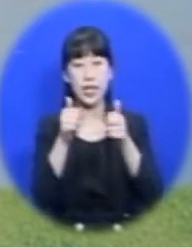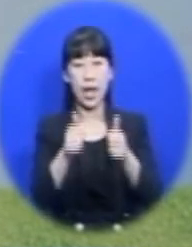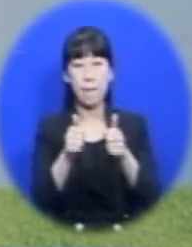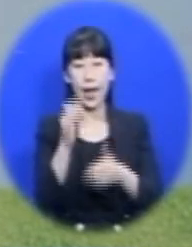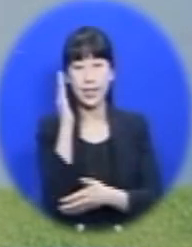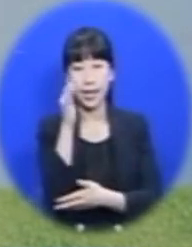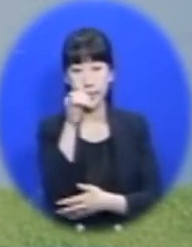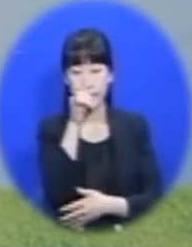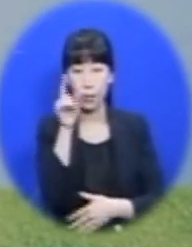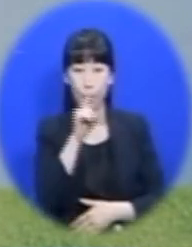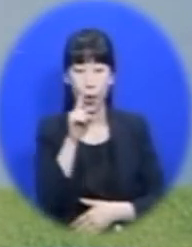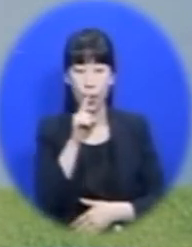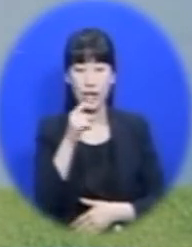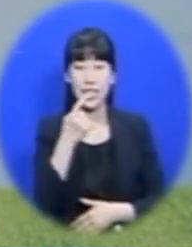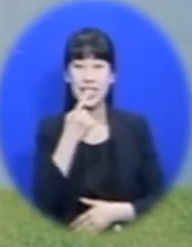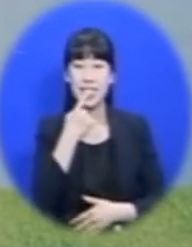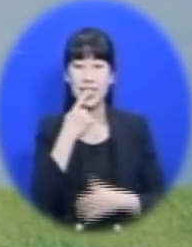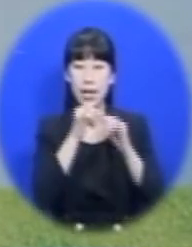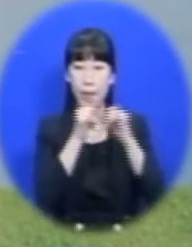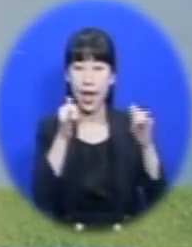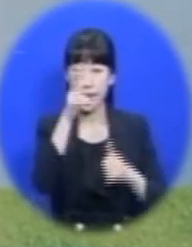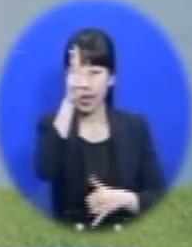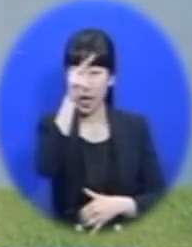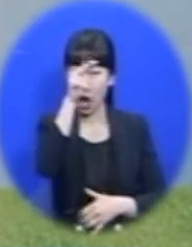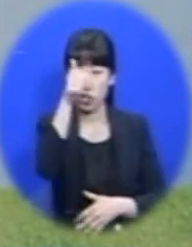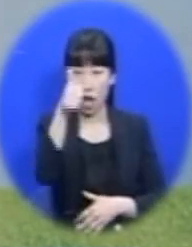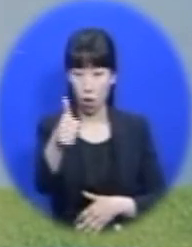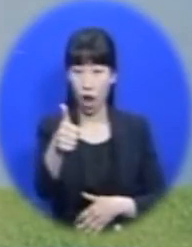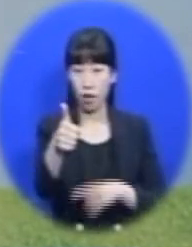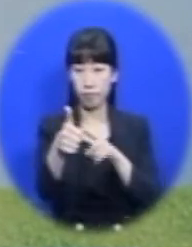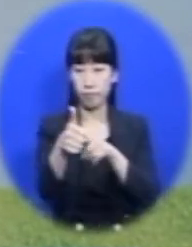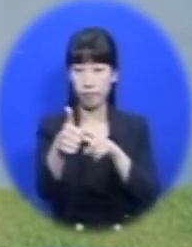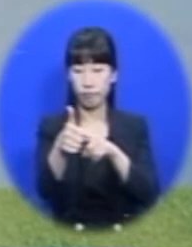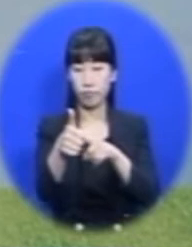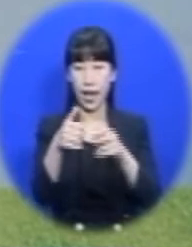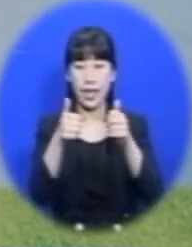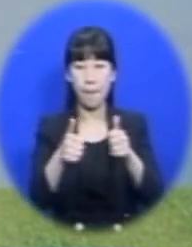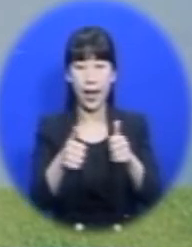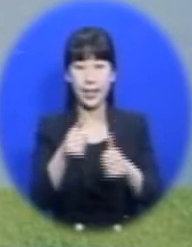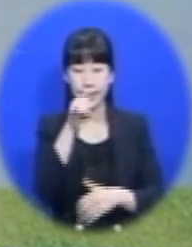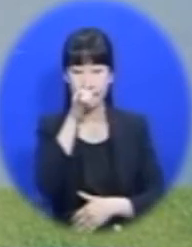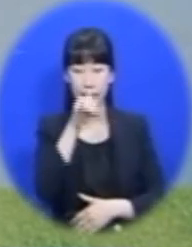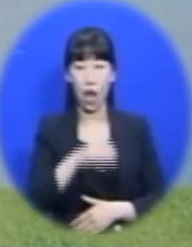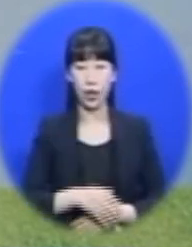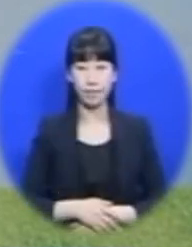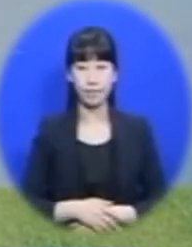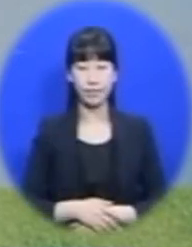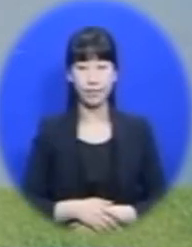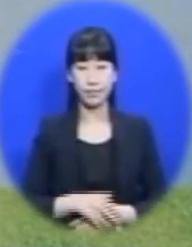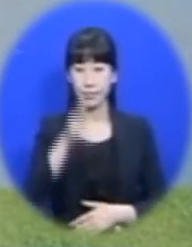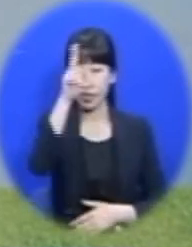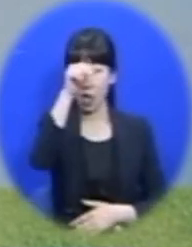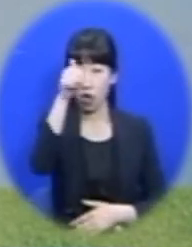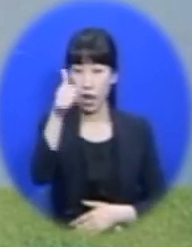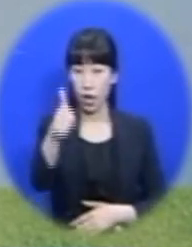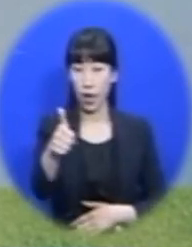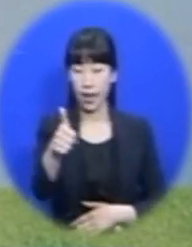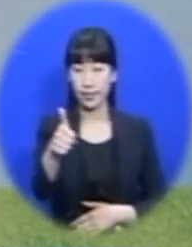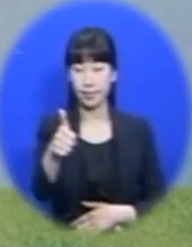백인 경찰관 한 사람을 재판하는 겁니다. 반드 브렉이라고 하는 백인